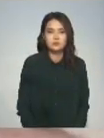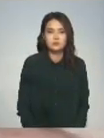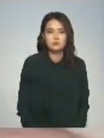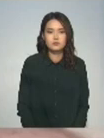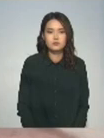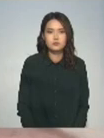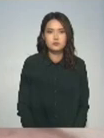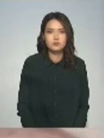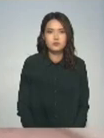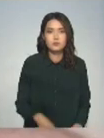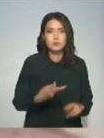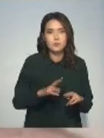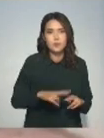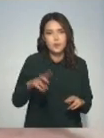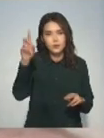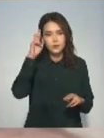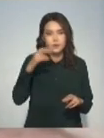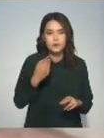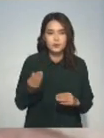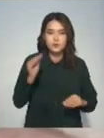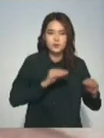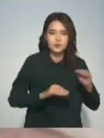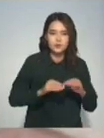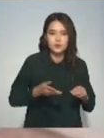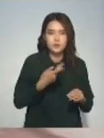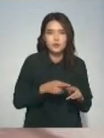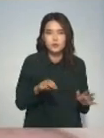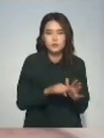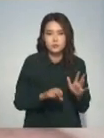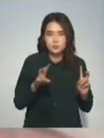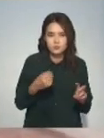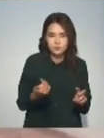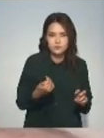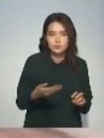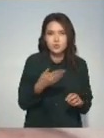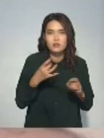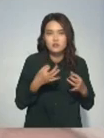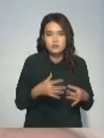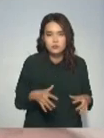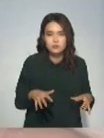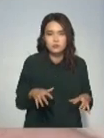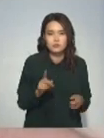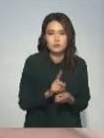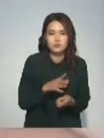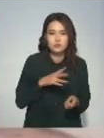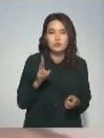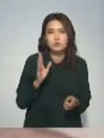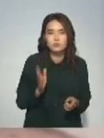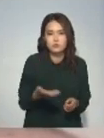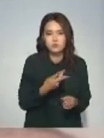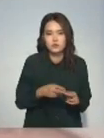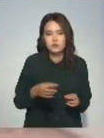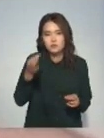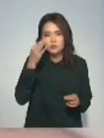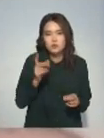Вот так российское государство спонсирует террор. Оно ищет убийц в тюрьмах и обещает им свободу, если они снова убьют. Кто-нибудь в мире еще